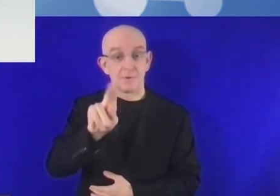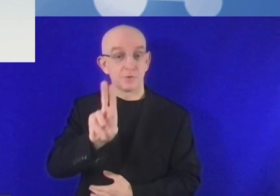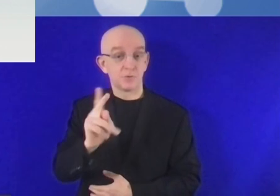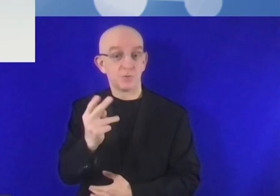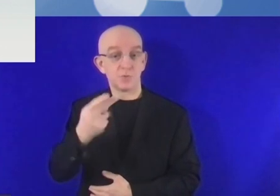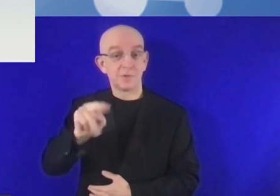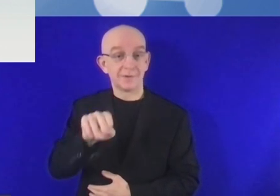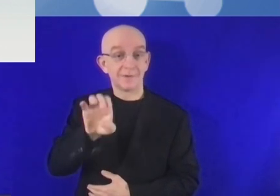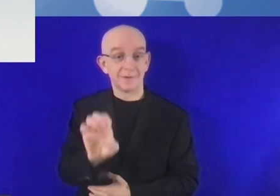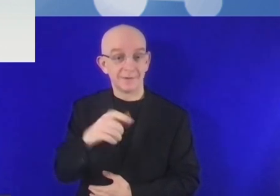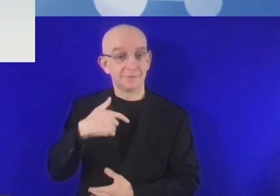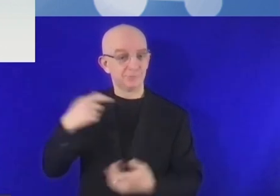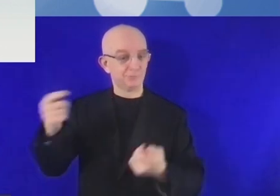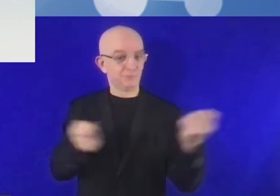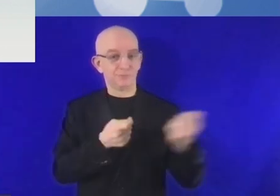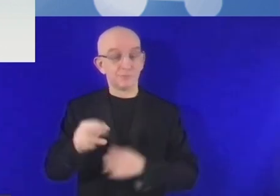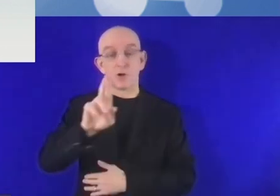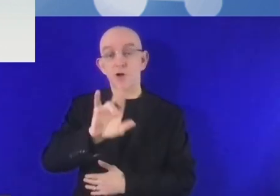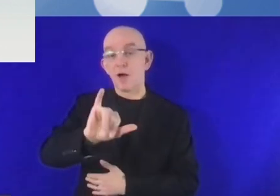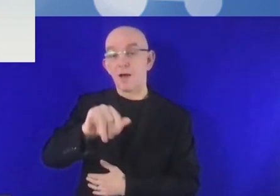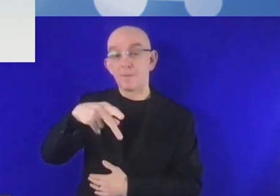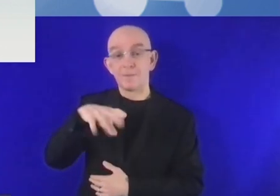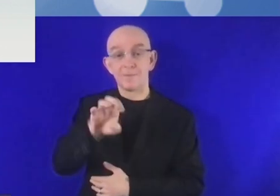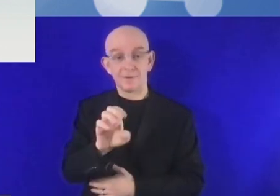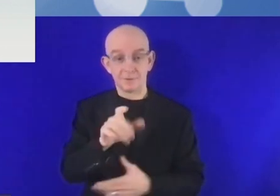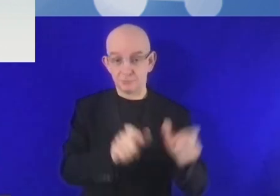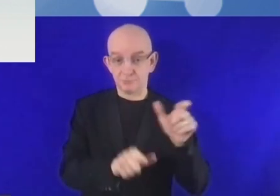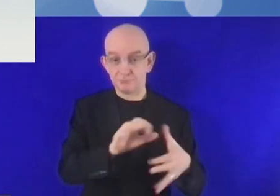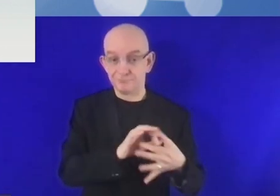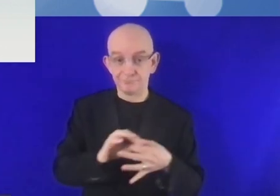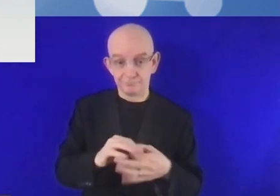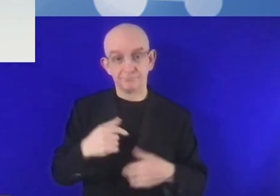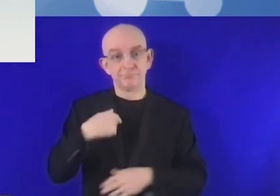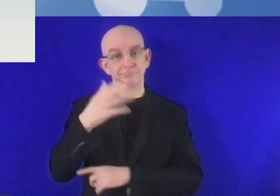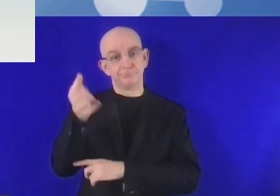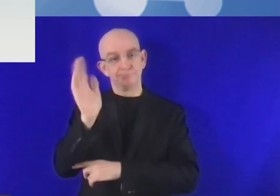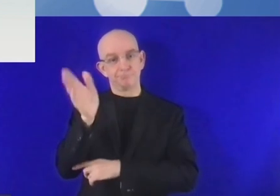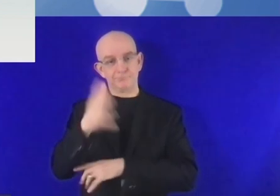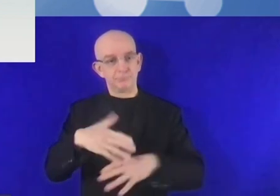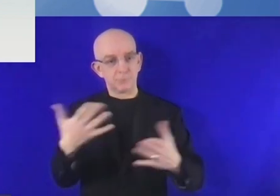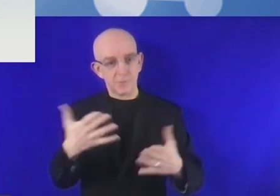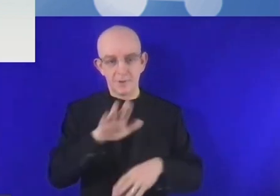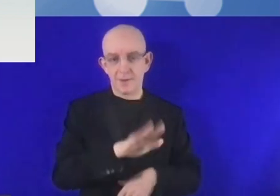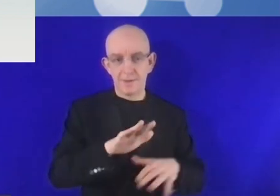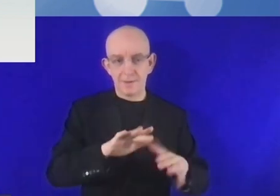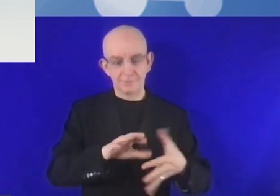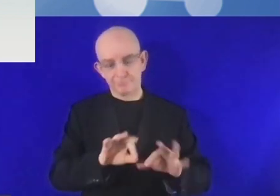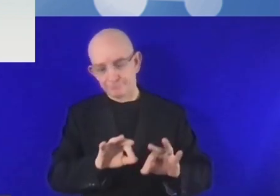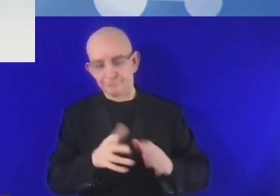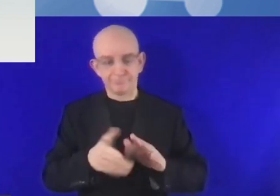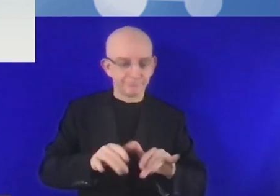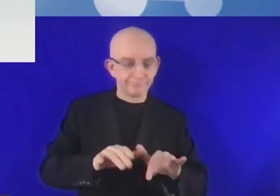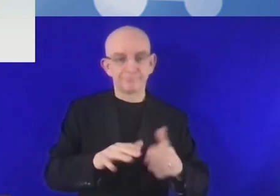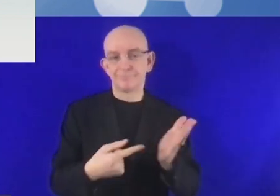szefową społeczności RIPE i dzisiaj będę wypowiadać się w imieniu społeczności technicznej